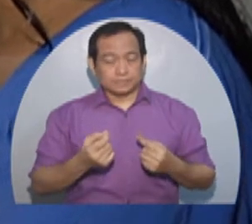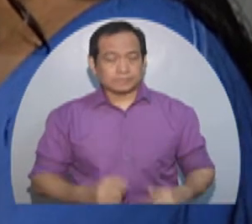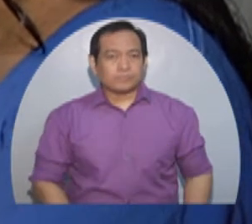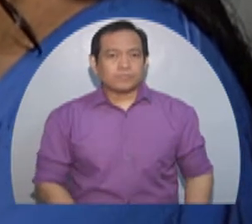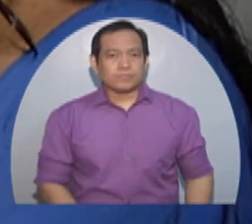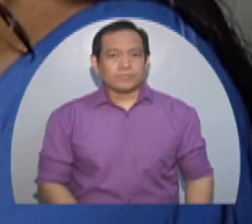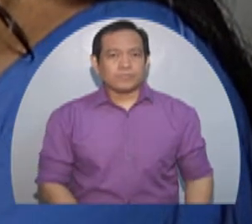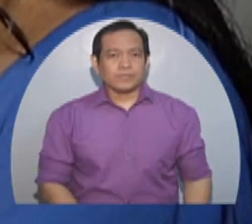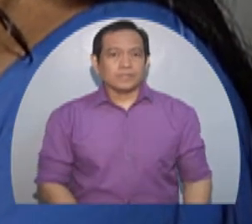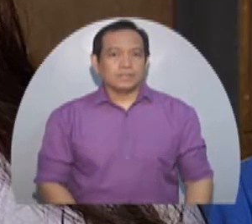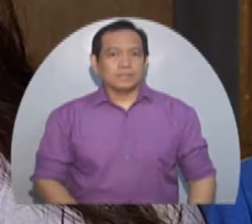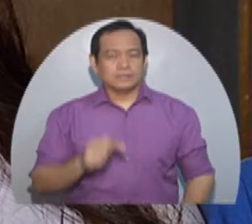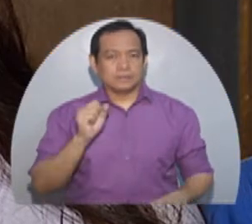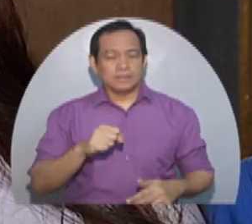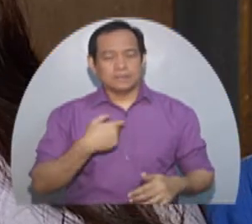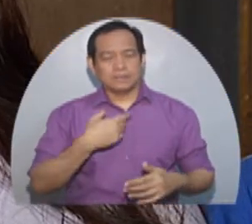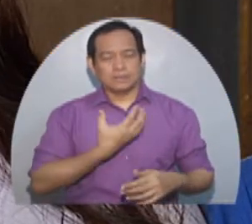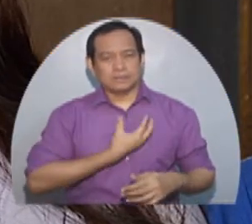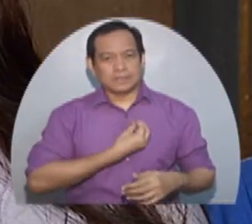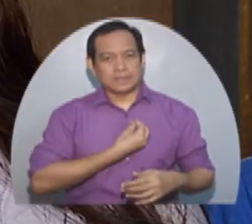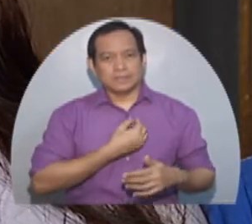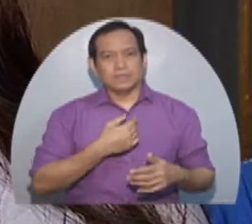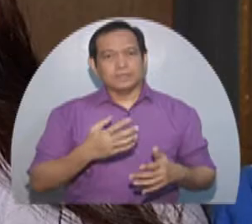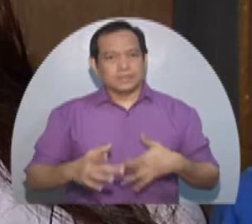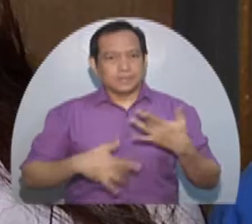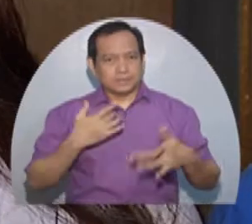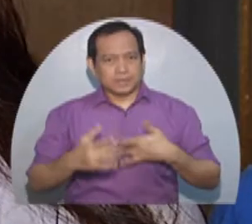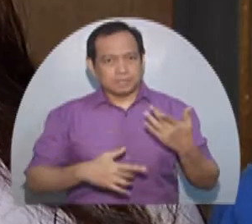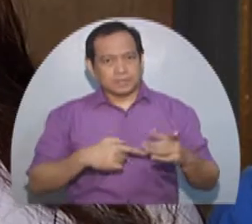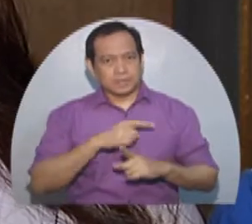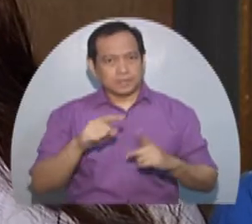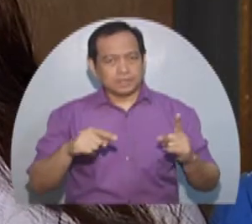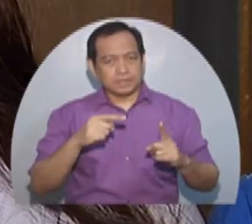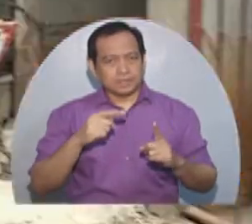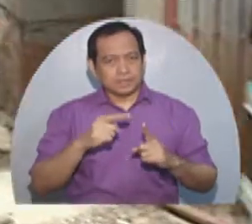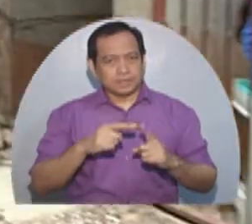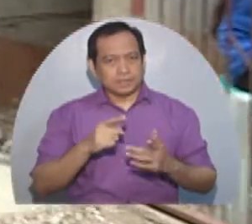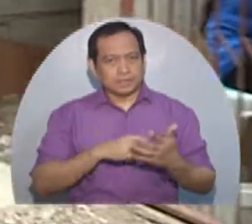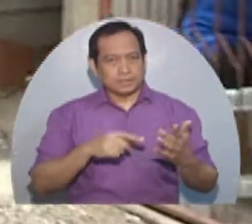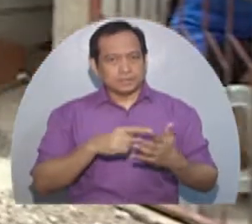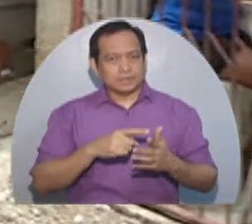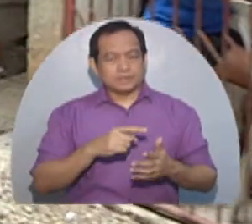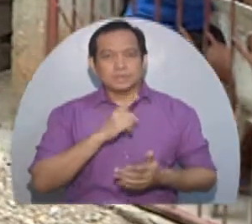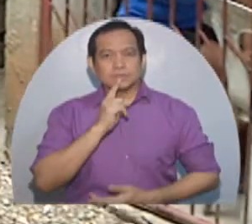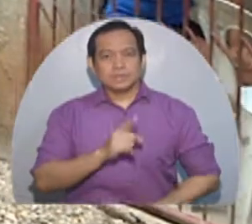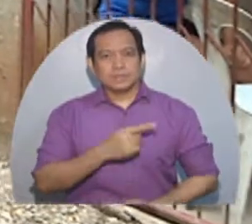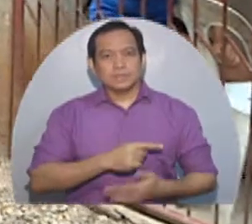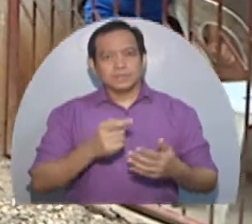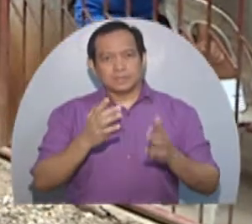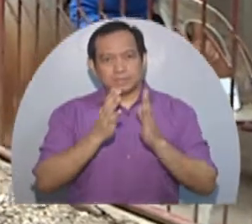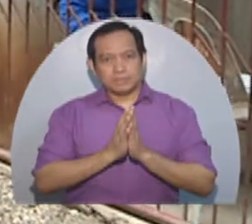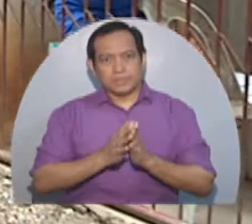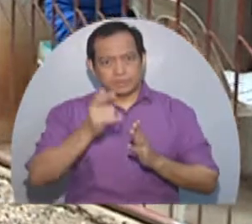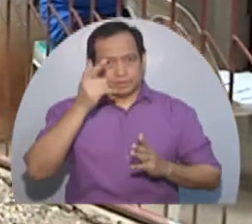po. Yes, ma'am, nandun po yung kaba ko at saka yung excitement ko, ma'am, na sana kung ito na po talaga siguro